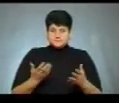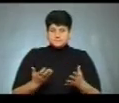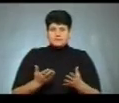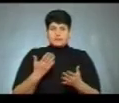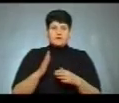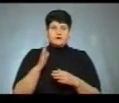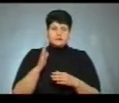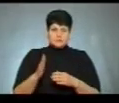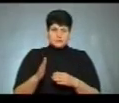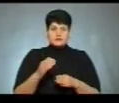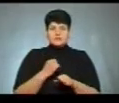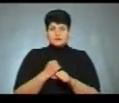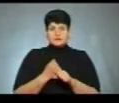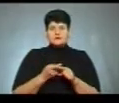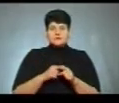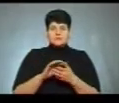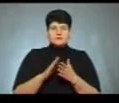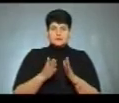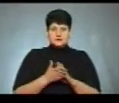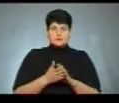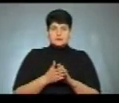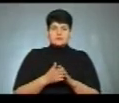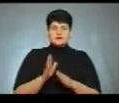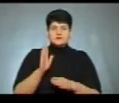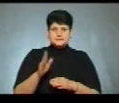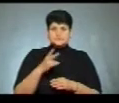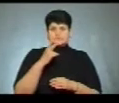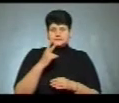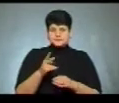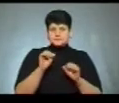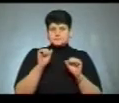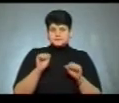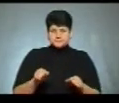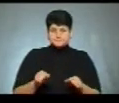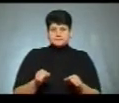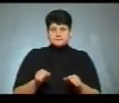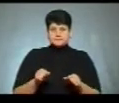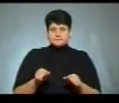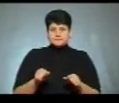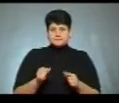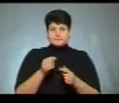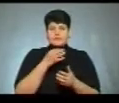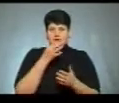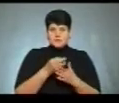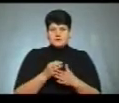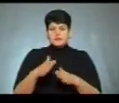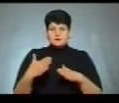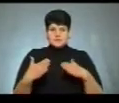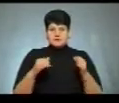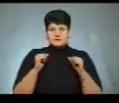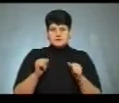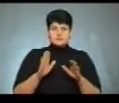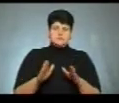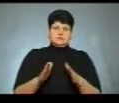буде це врегульовано договором, де будуть передбачені права і відповідальність сторін, відповідно, можна буде врегульовувати